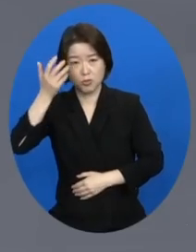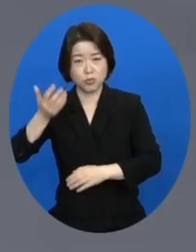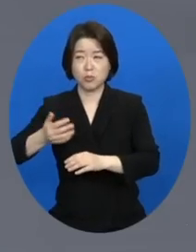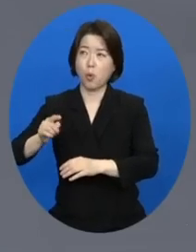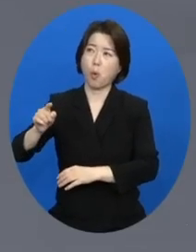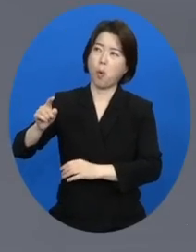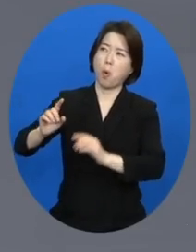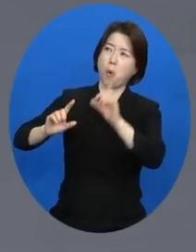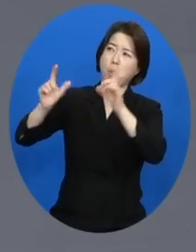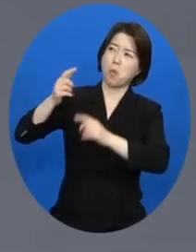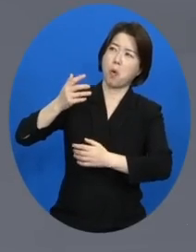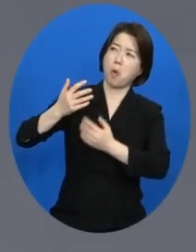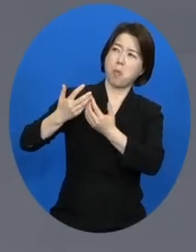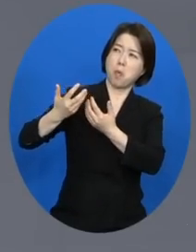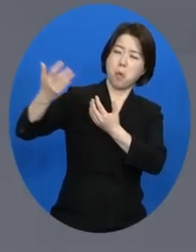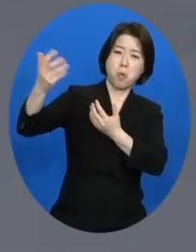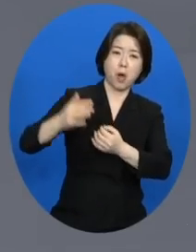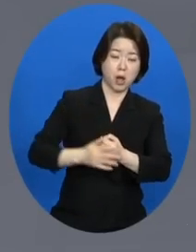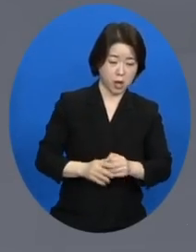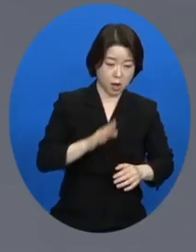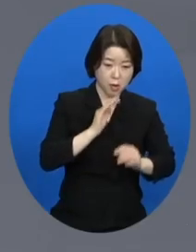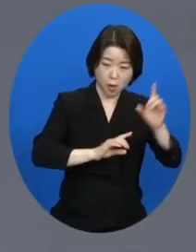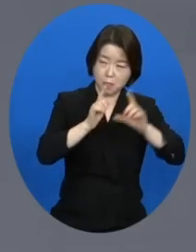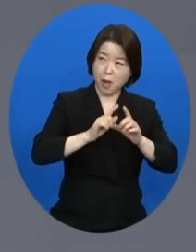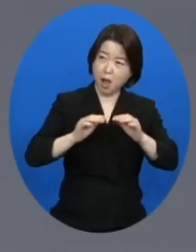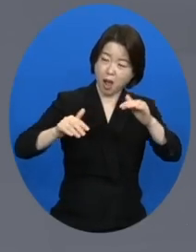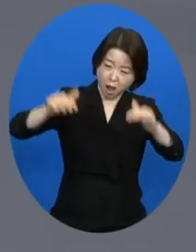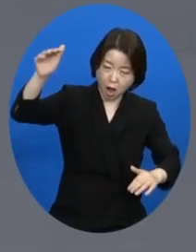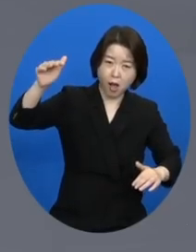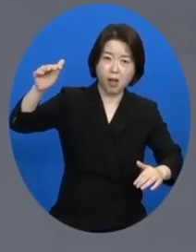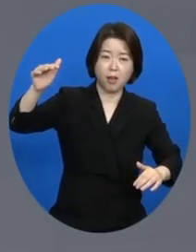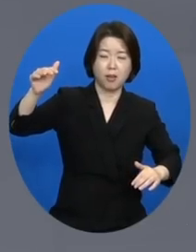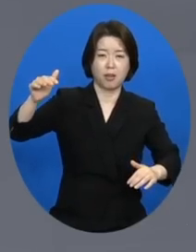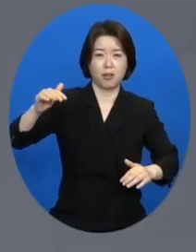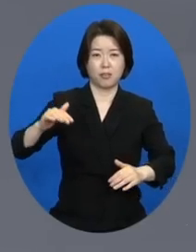이런데 현실은 완전 바닥인 거예요. 이게 너무 갭이 큰 것이죠.